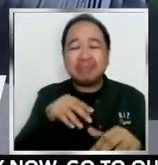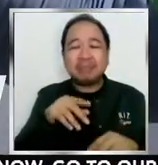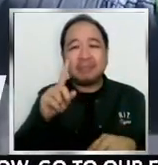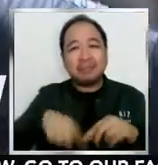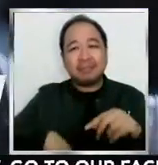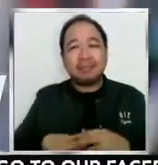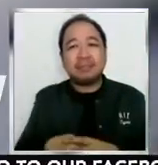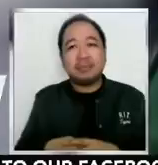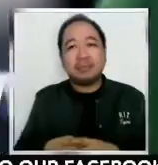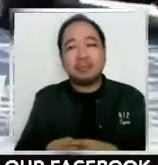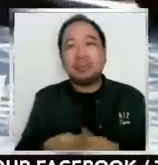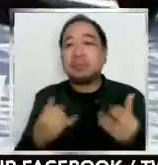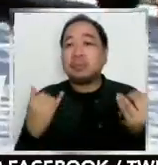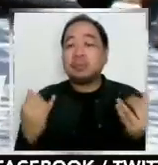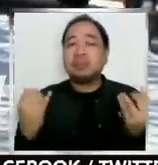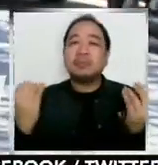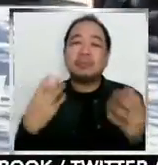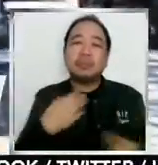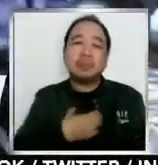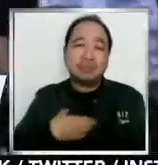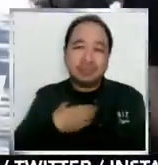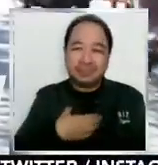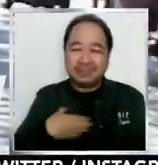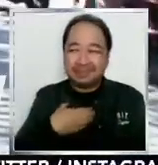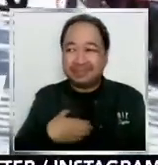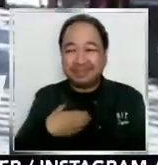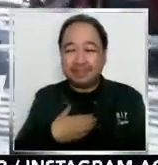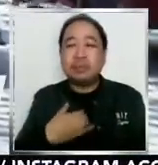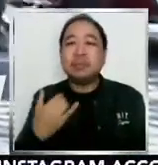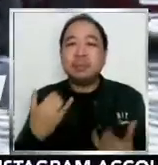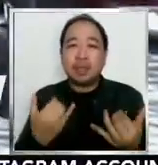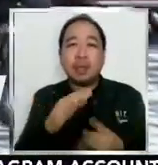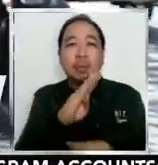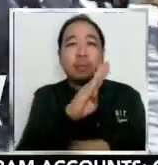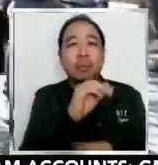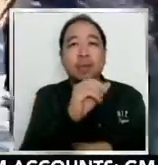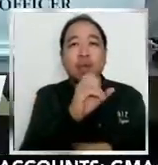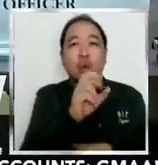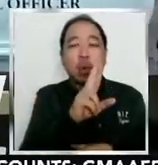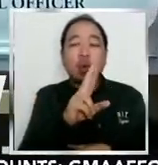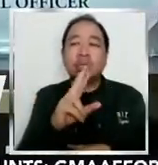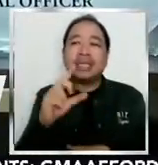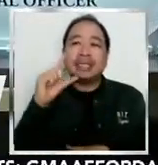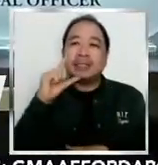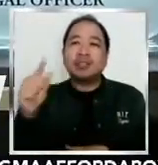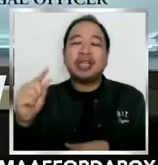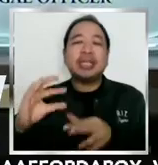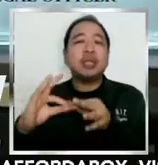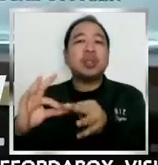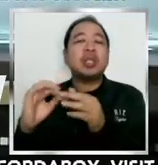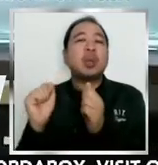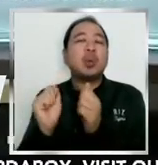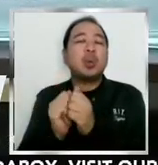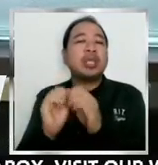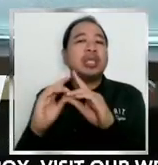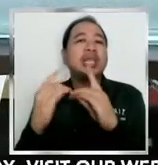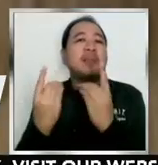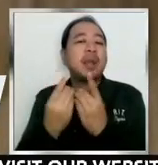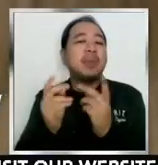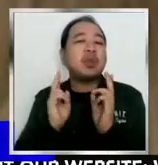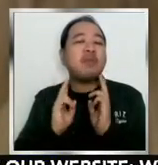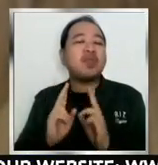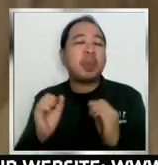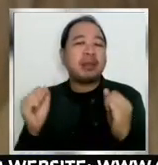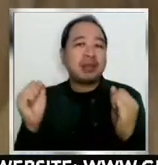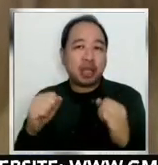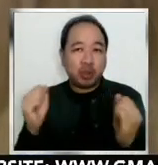natatanggap na raw nilang reklamo, may ikipag-ugnayan daw ang Bacoor LGU sa Department of Human Settlements at Human Settlements Adjudication Commission.